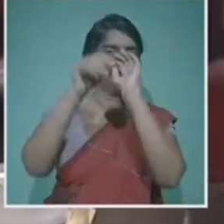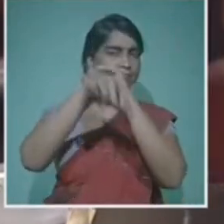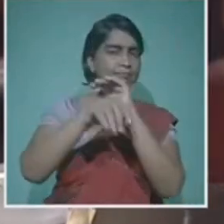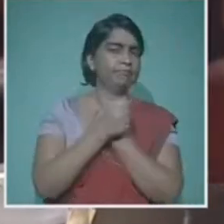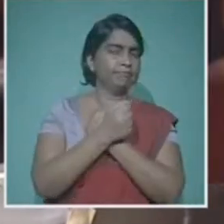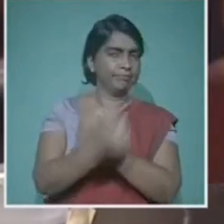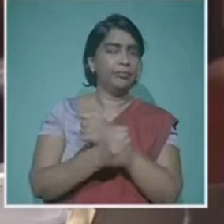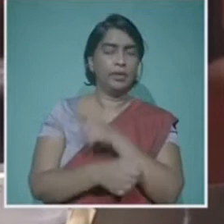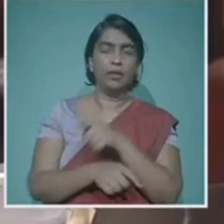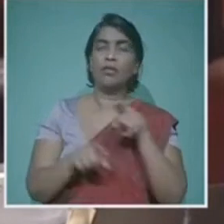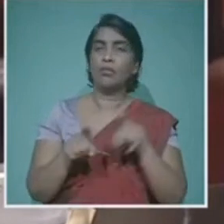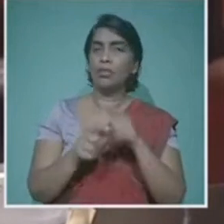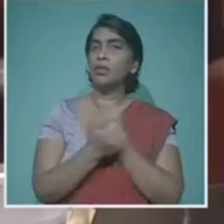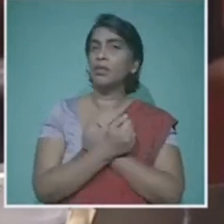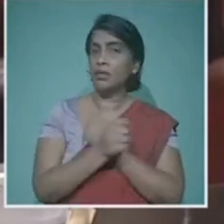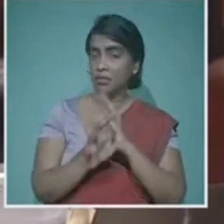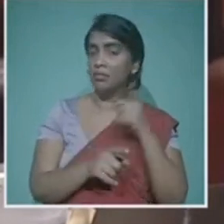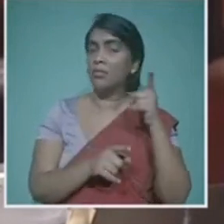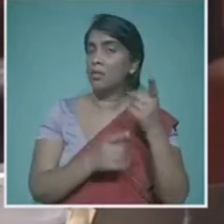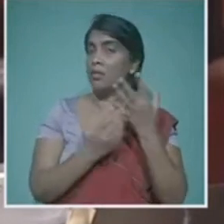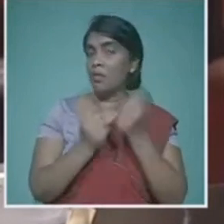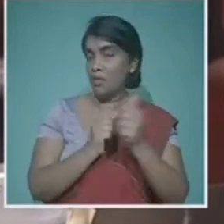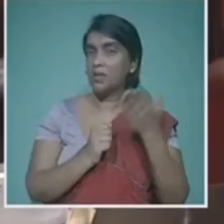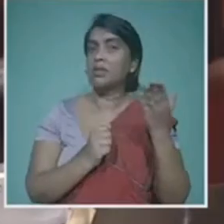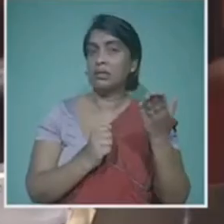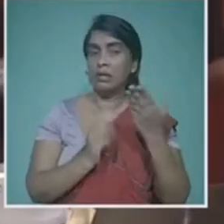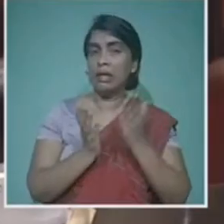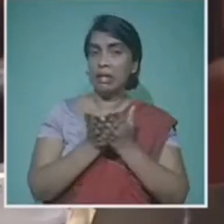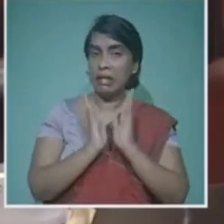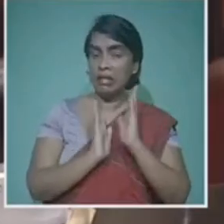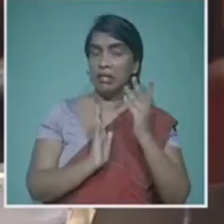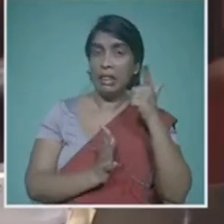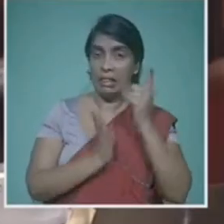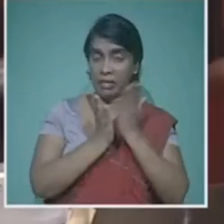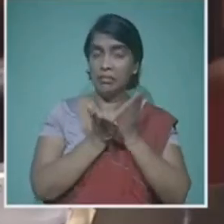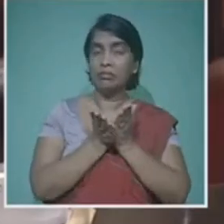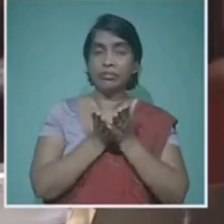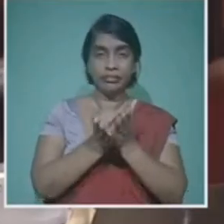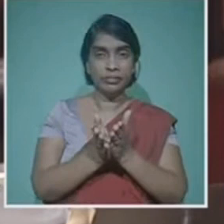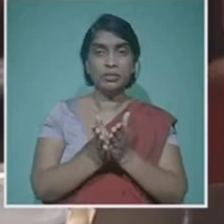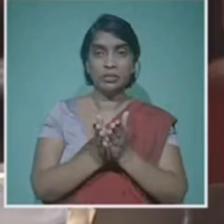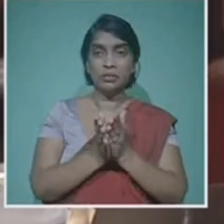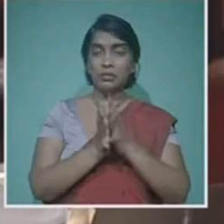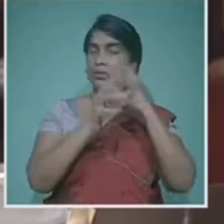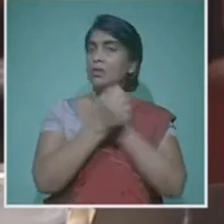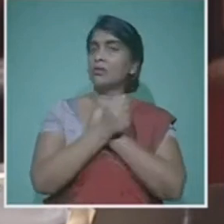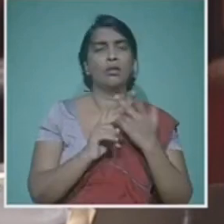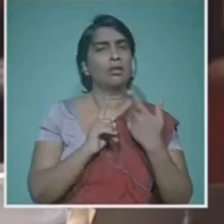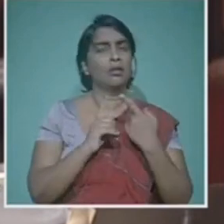எடுப்பதற்கான முயற்சிகளை நீங்கள் மேற்கொள்ளணும். இப்போ இந்தியாவிலிருந்து வார மீனவர்களை பிடித்து உடனே விடுதலை செய்வதற்கான முயற்சியை